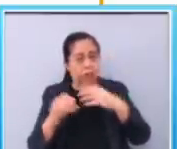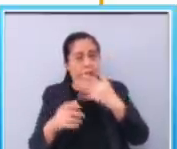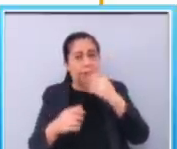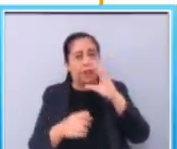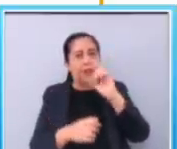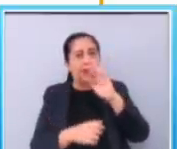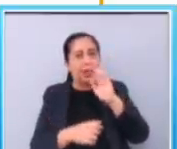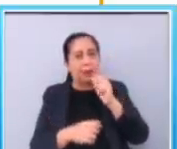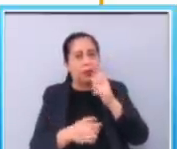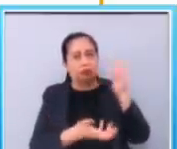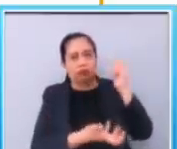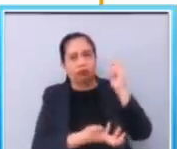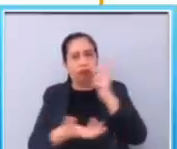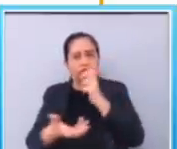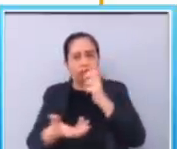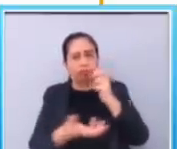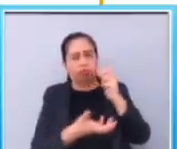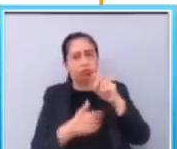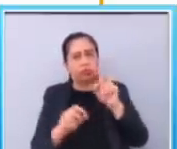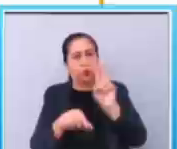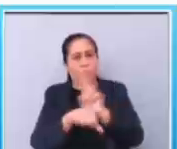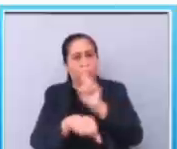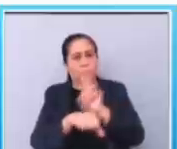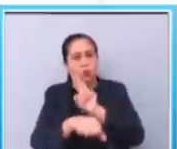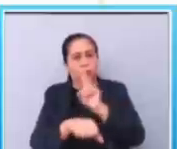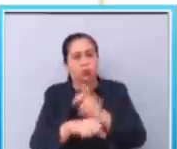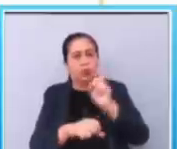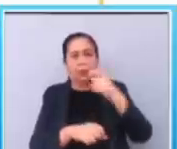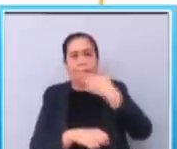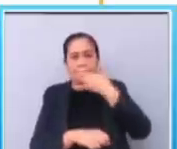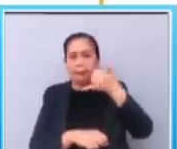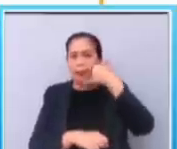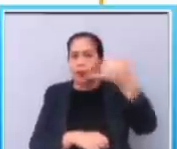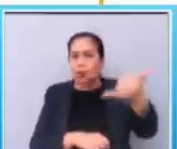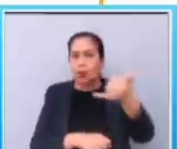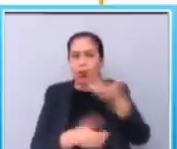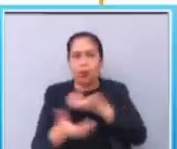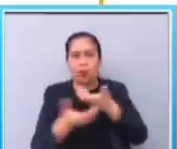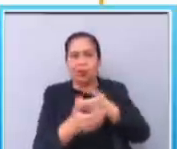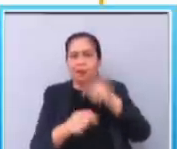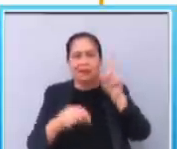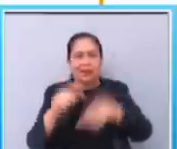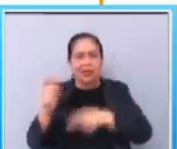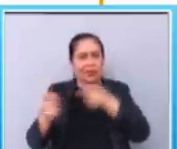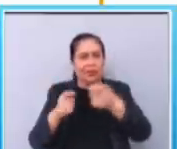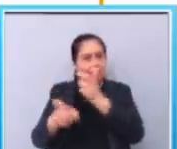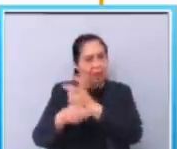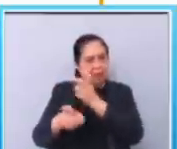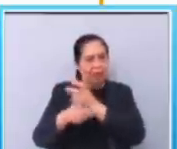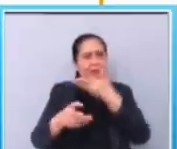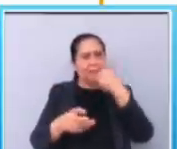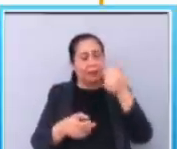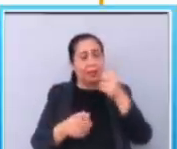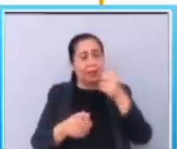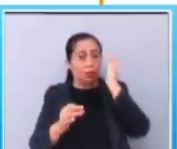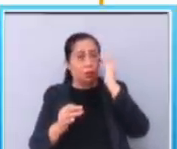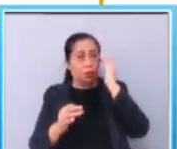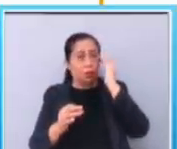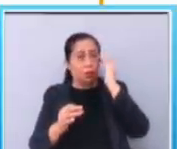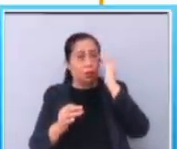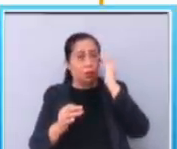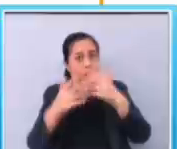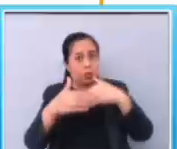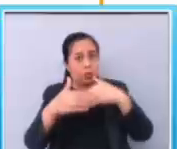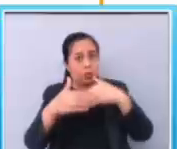ang dapat gamitin. Agad tumawag ng bumbero kung di kayang kontrolin. Para malaman kung nasunog na ang kabilang